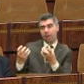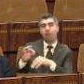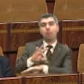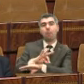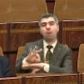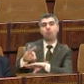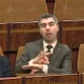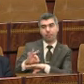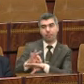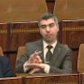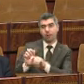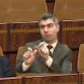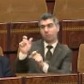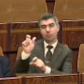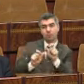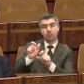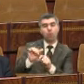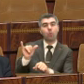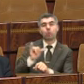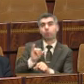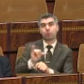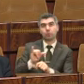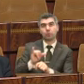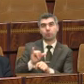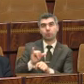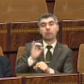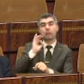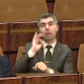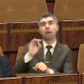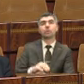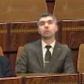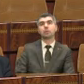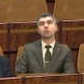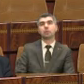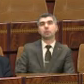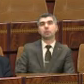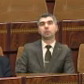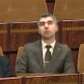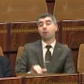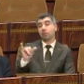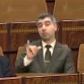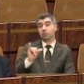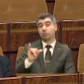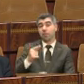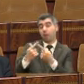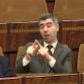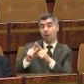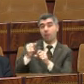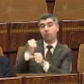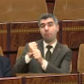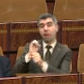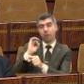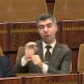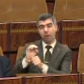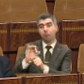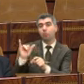هذه التعاضدية عن مآلي، أولا ما يتعلق بأمورهم، وعن